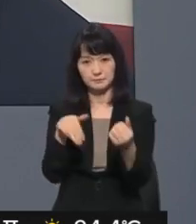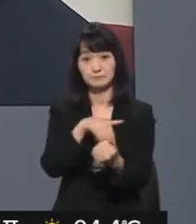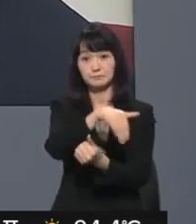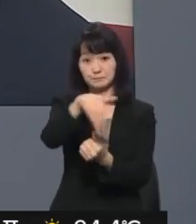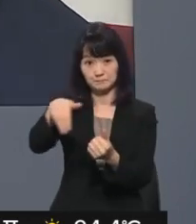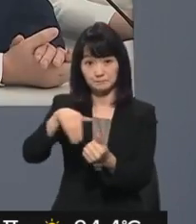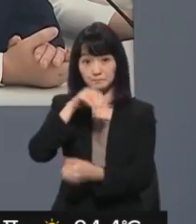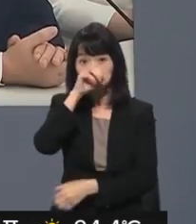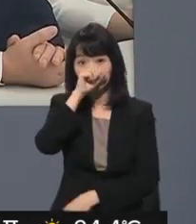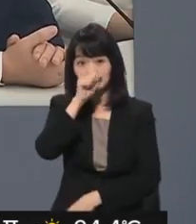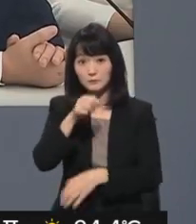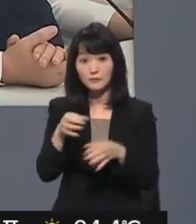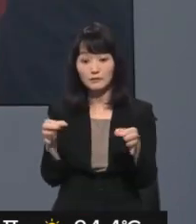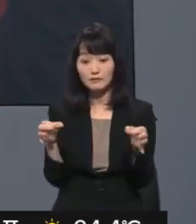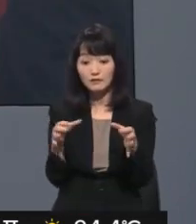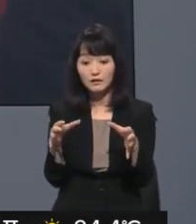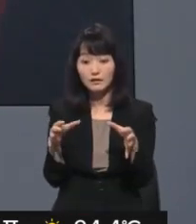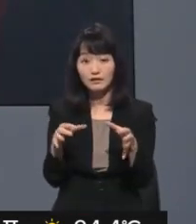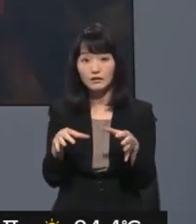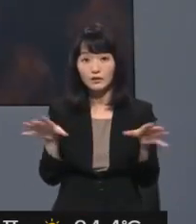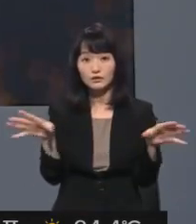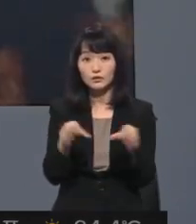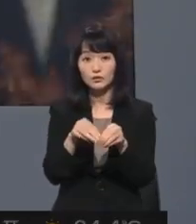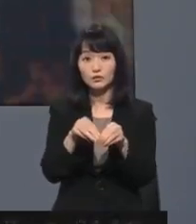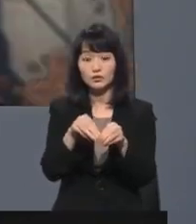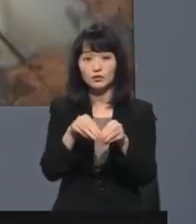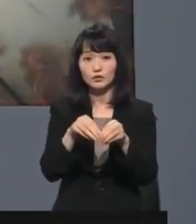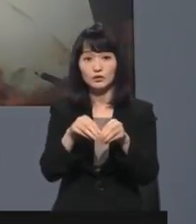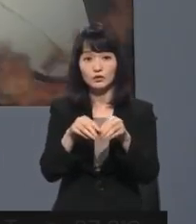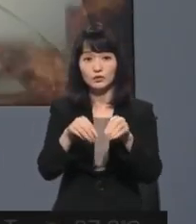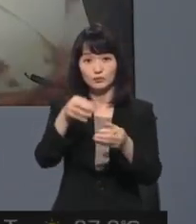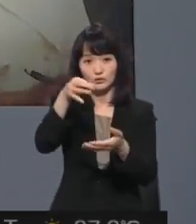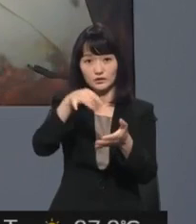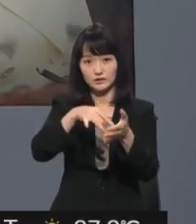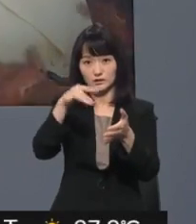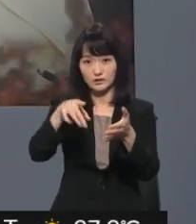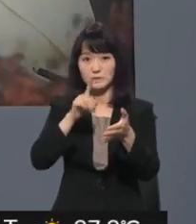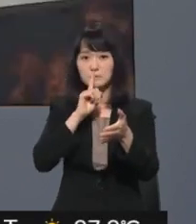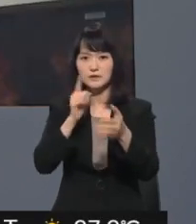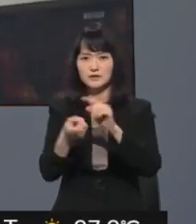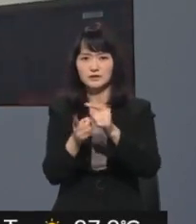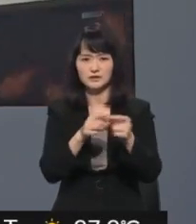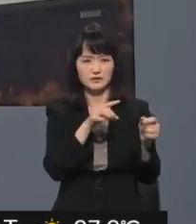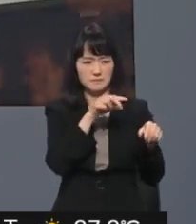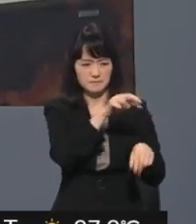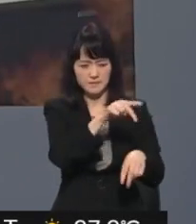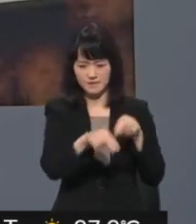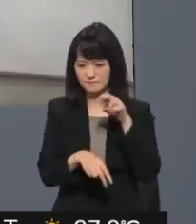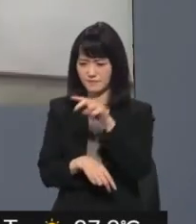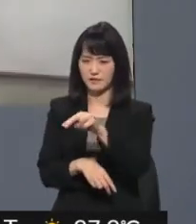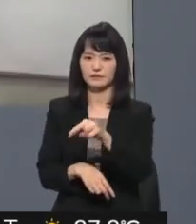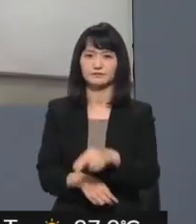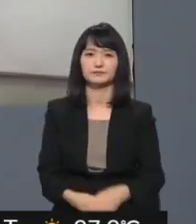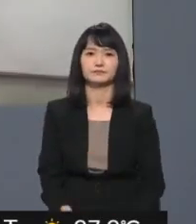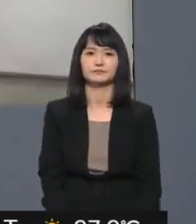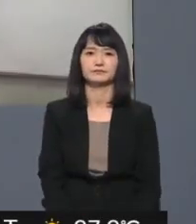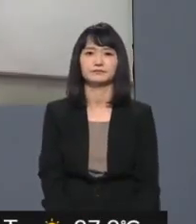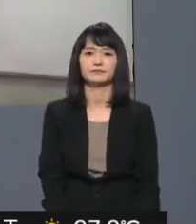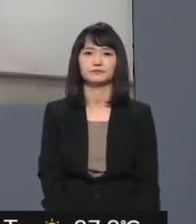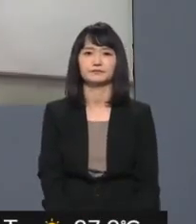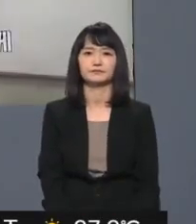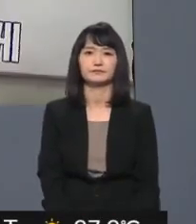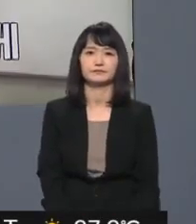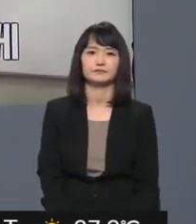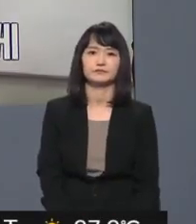분위기도 잠시 좀 포스 란 단어가 등장하면서 서로 뼈있는 말을 국어 받았습니다 음주 트